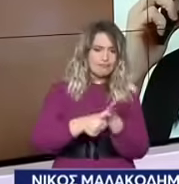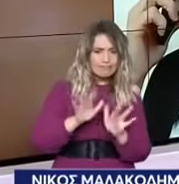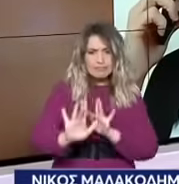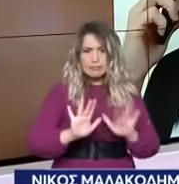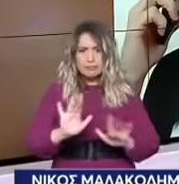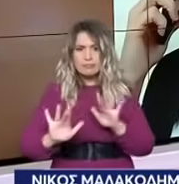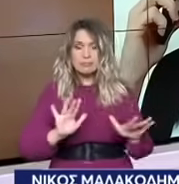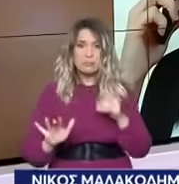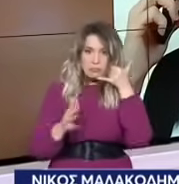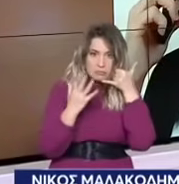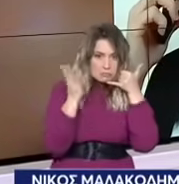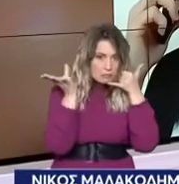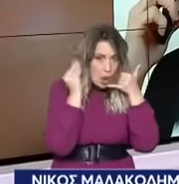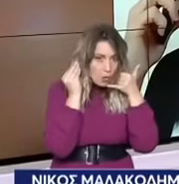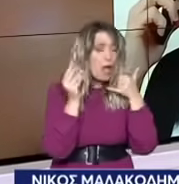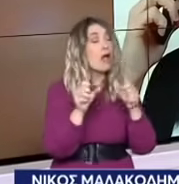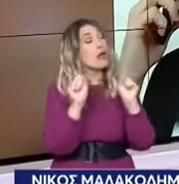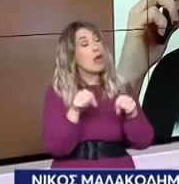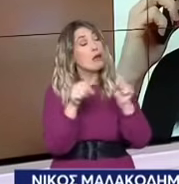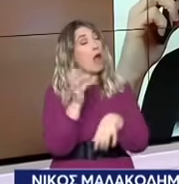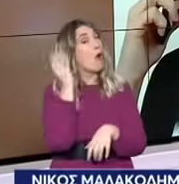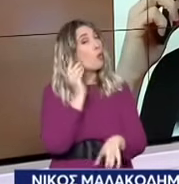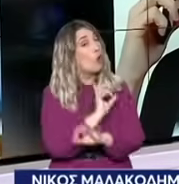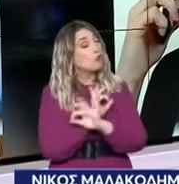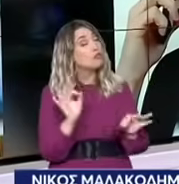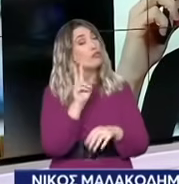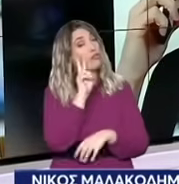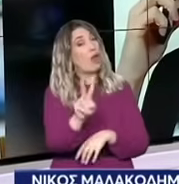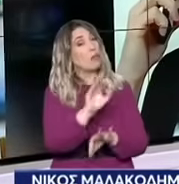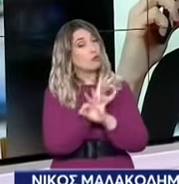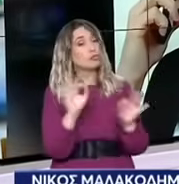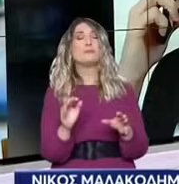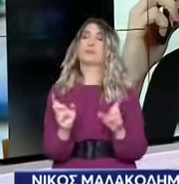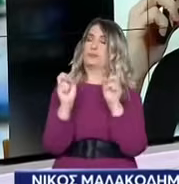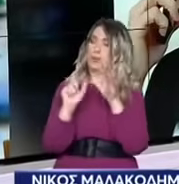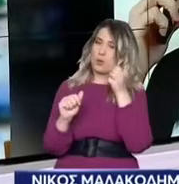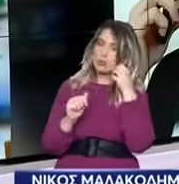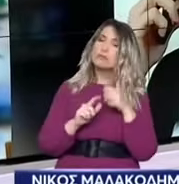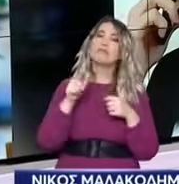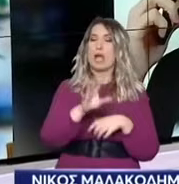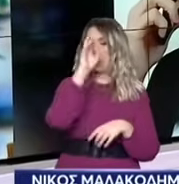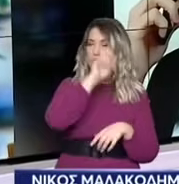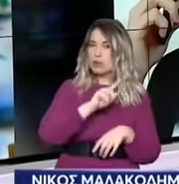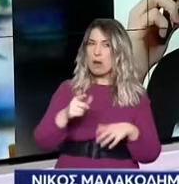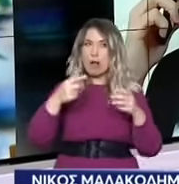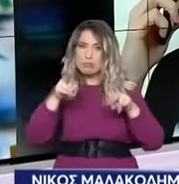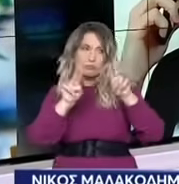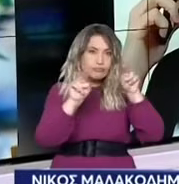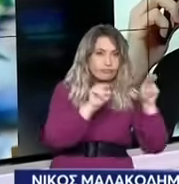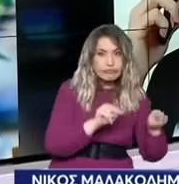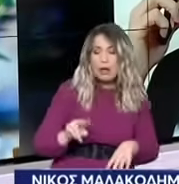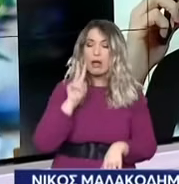Δεν ξέρω αν με ακούτε. Βεβαίως και σας ακούμε, και σας βλέπουμε. Πολύ ωραία. Ήρθε η σήμανση να πάρει τα ακτινικά αποτυπώματα. Είδαν ότι λείπει το